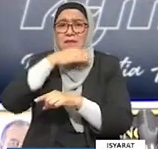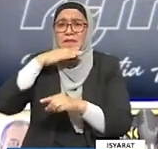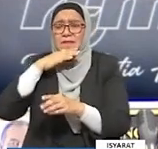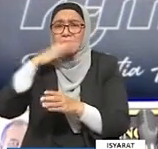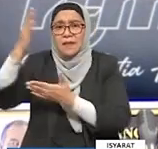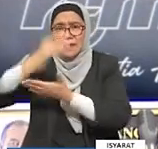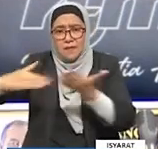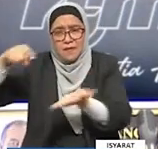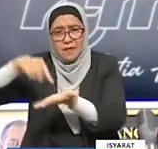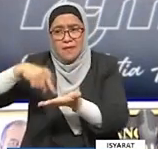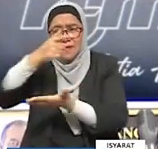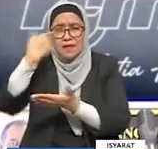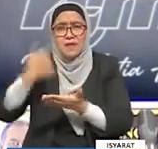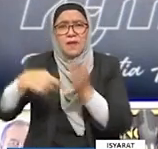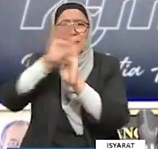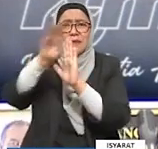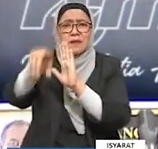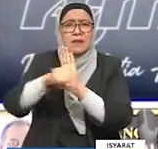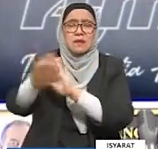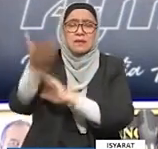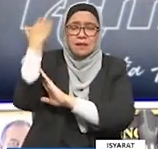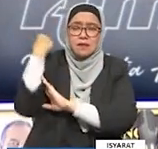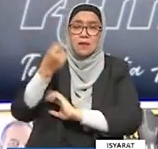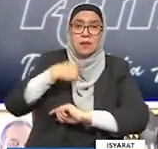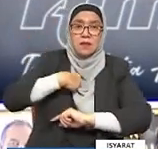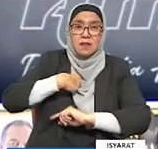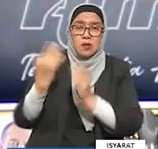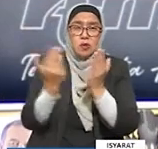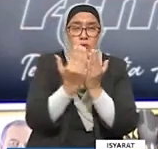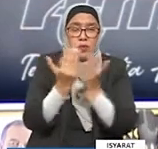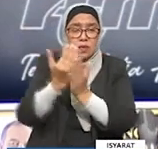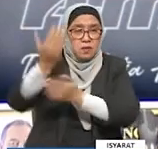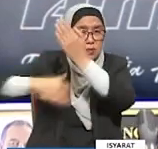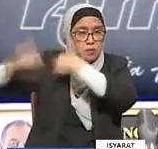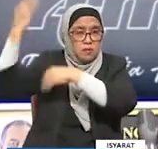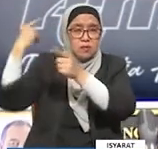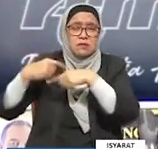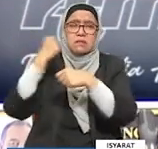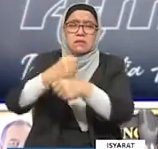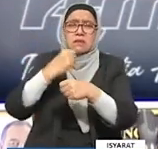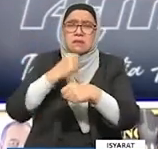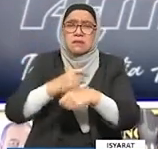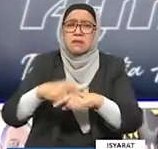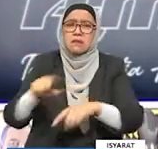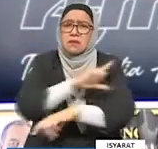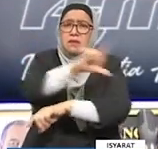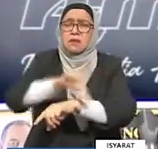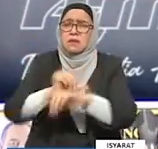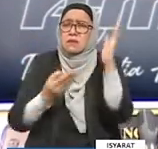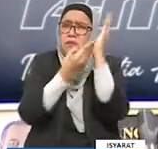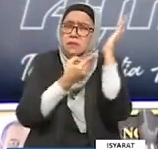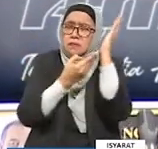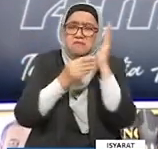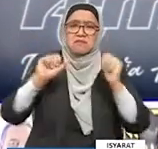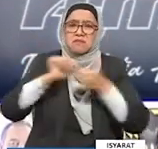nak berikan sedikit latar belakang. Saya masa sekolah dulu kerja estate sawit. Dah tua ni pun kerja masih kebun sawit. Tak ada masalah untuk dapat pendapatan lebih daripada